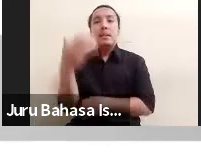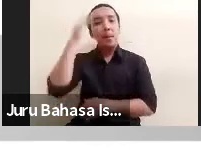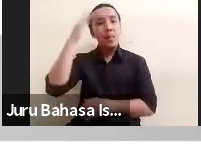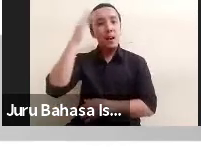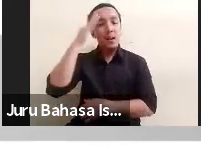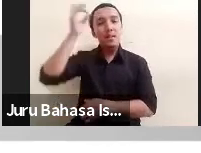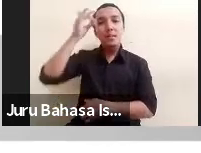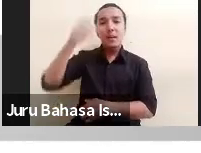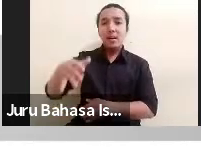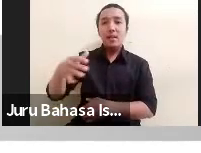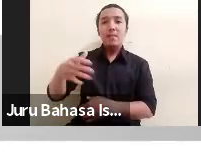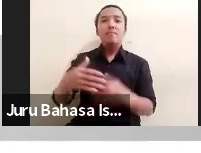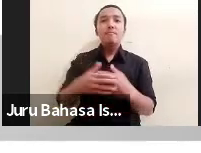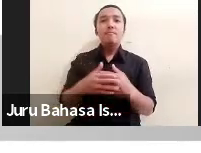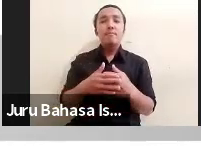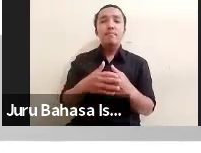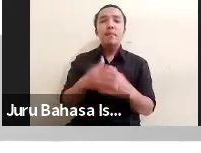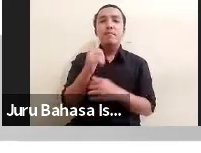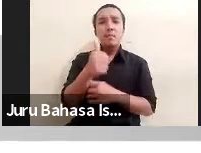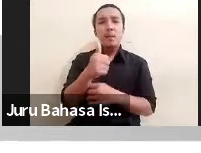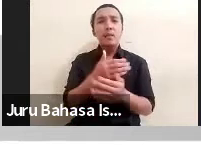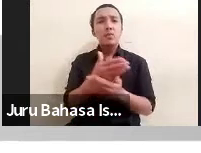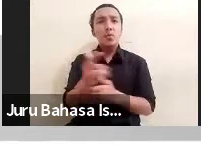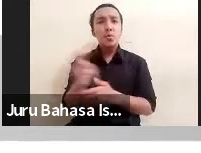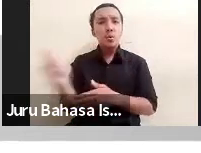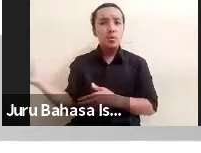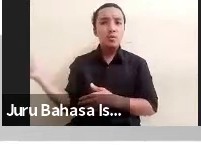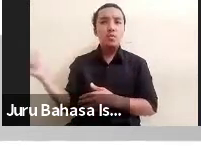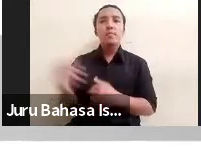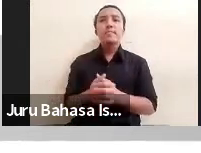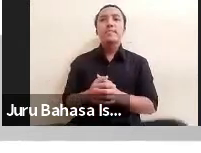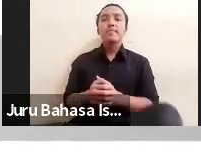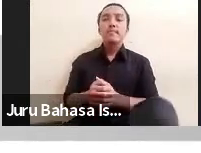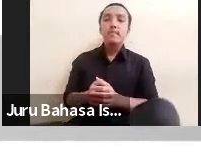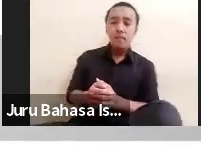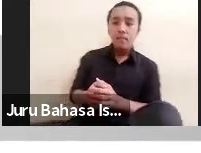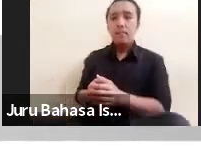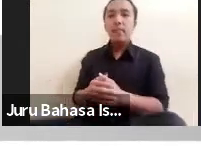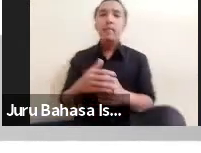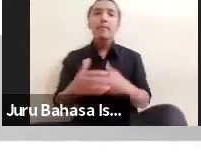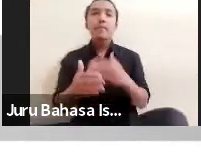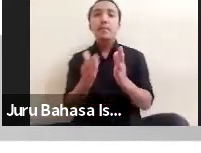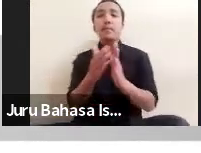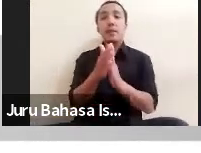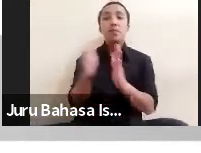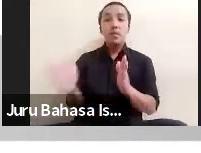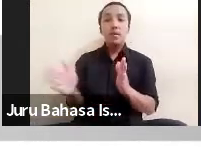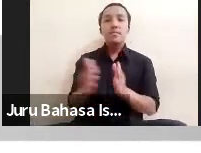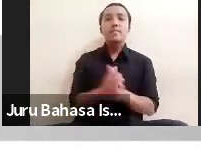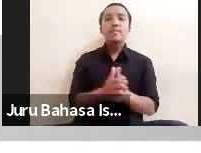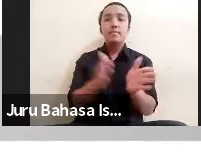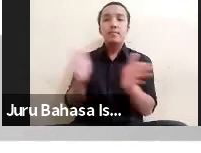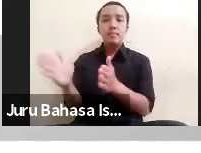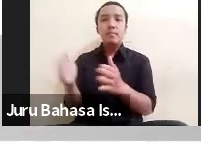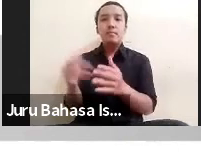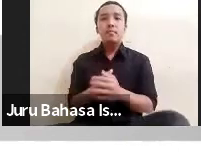terus menjalankan program desa inklusi ini. Ke slide berikutnya, terkait dengan